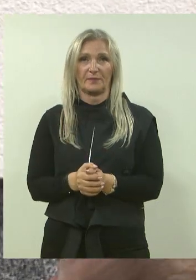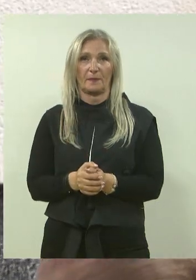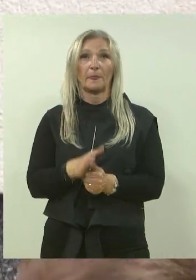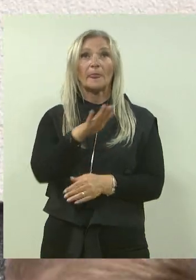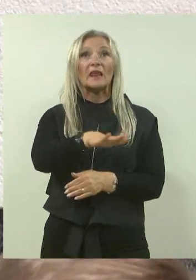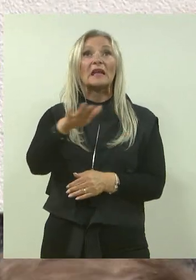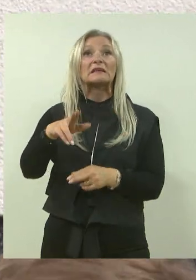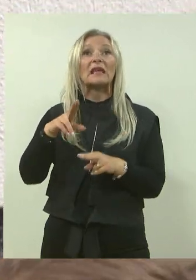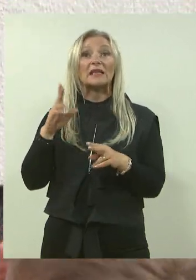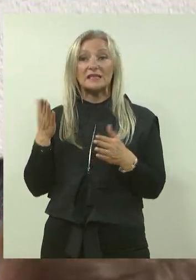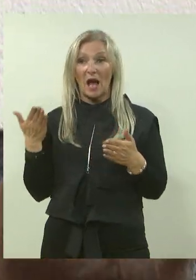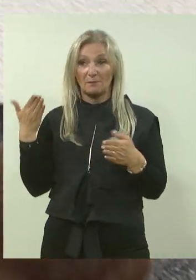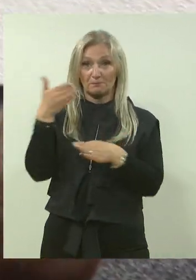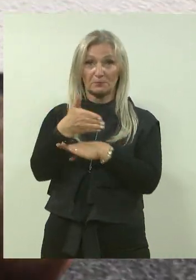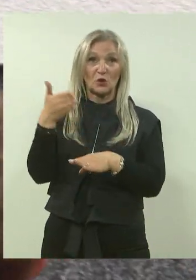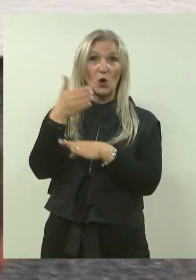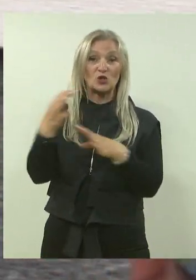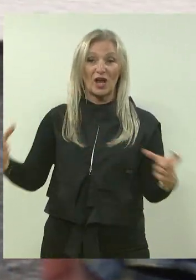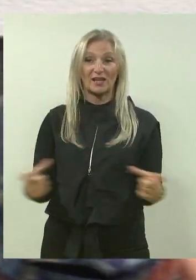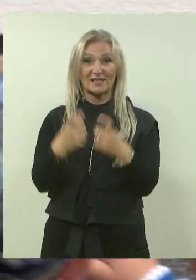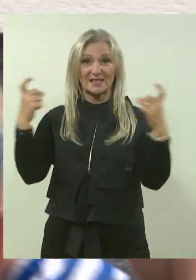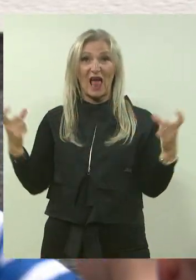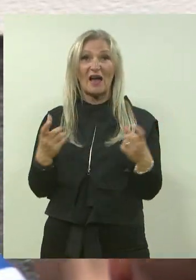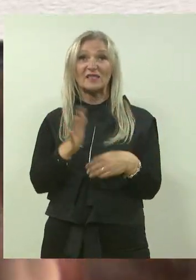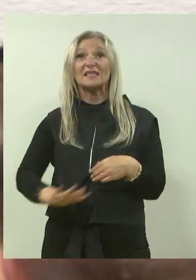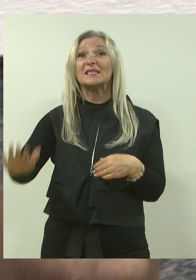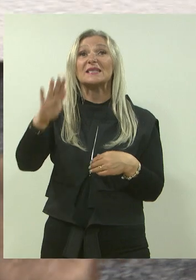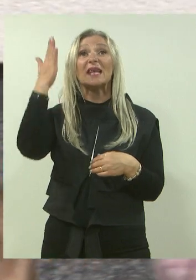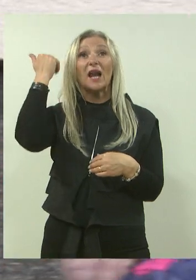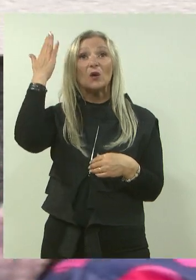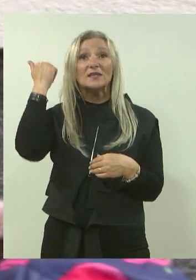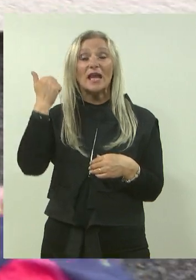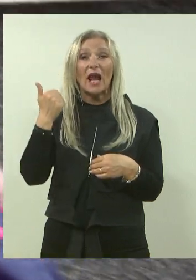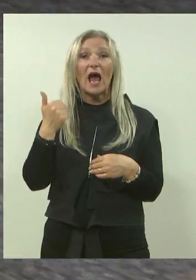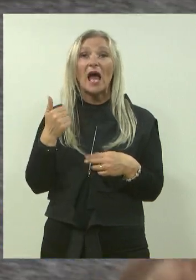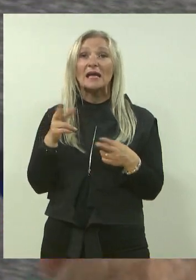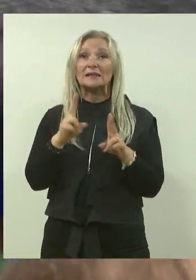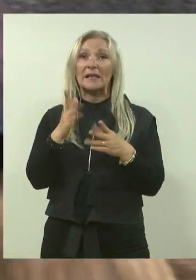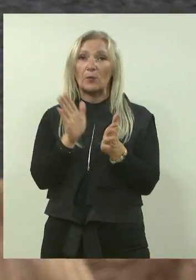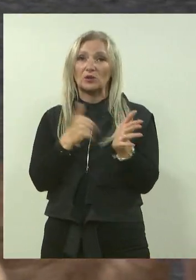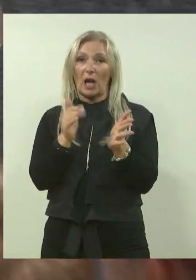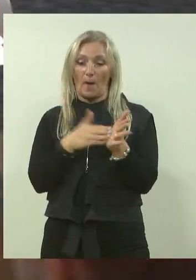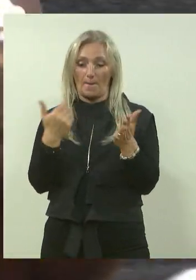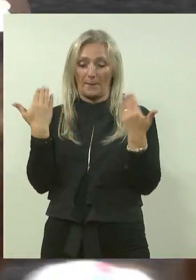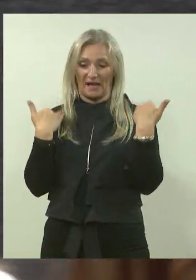Deca su mu došla na slavlje zo sela. Da ga neju zmazali, mati mu je ajncuk